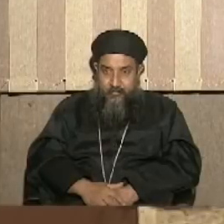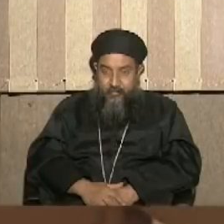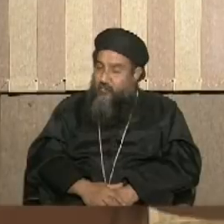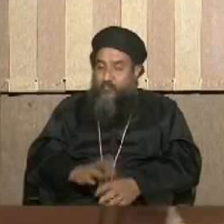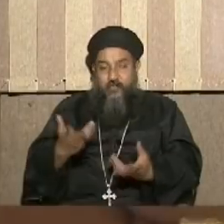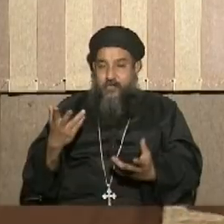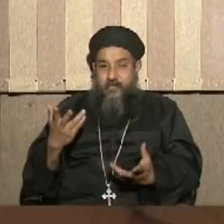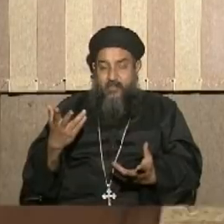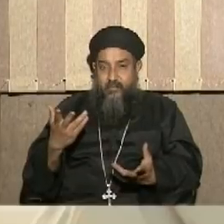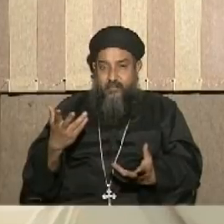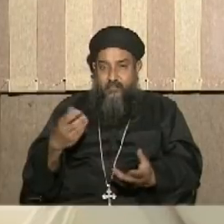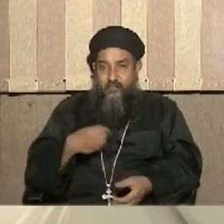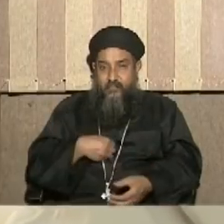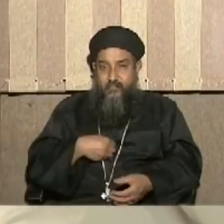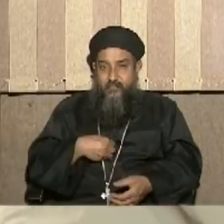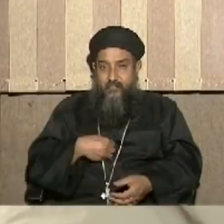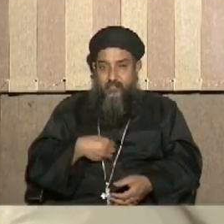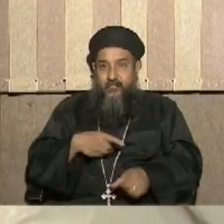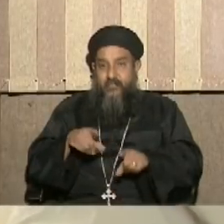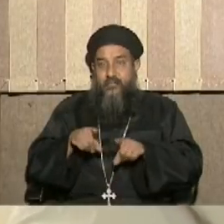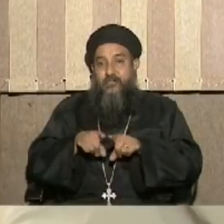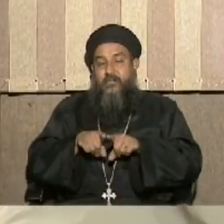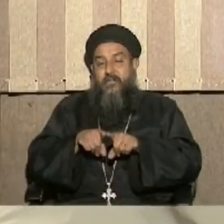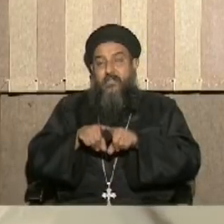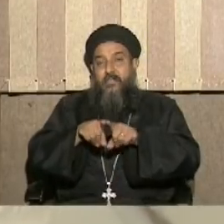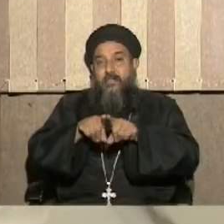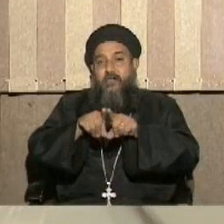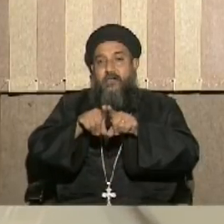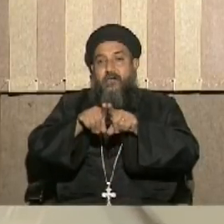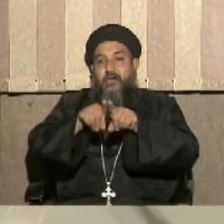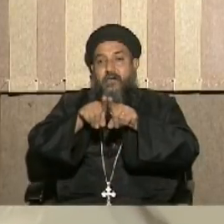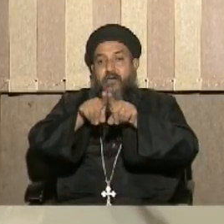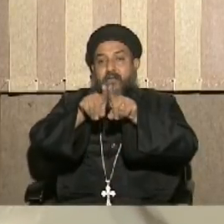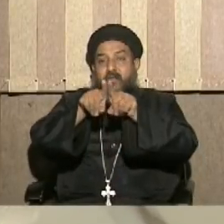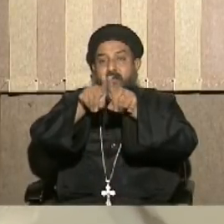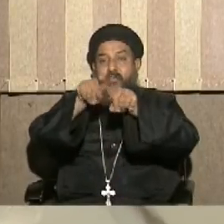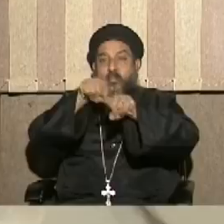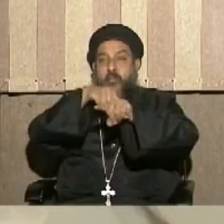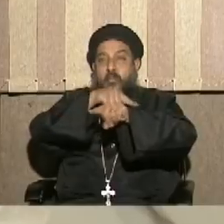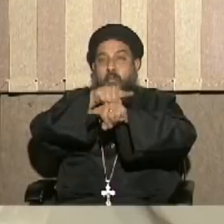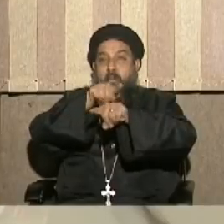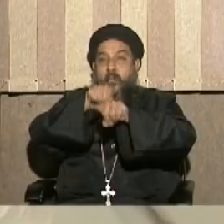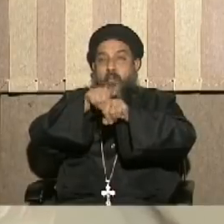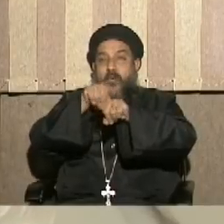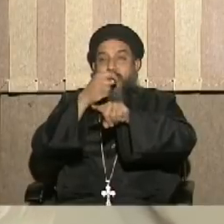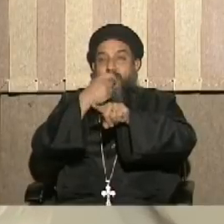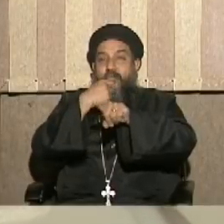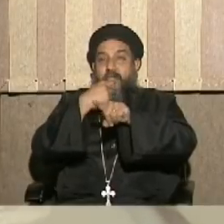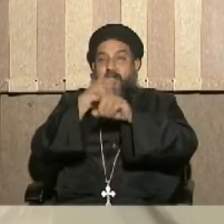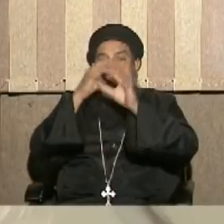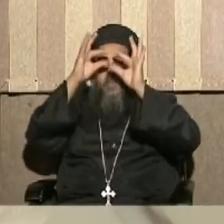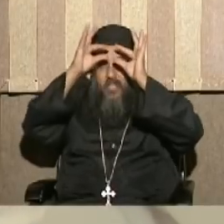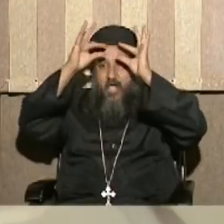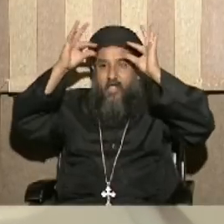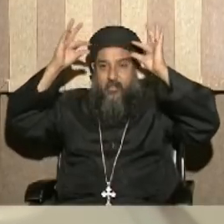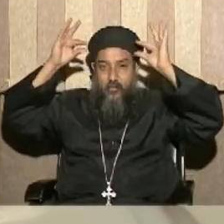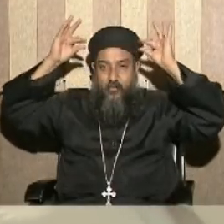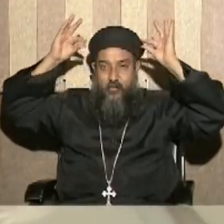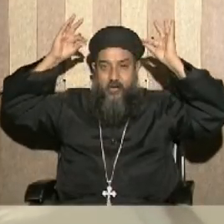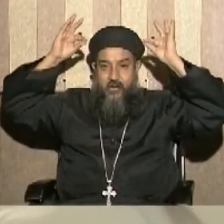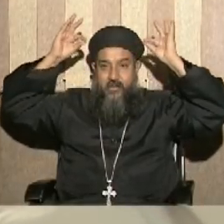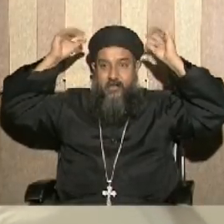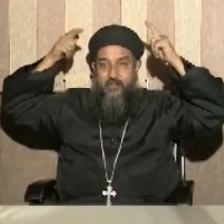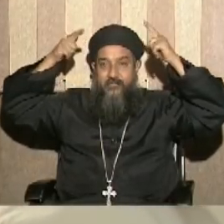الويل ليه؟ في ايه يا ابي؟ ماكسيموس ودوماديوس قدروا في وقت قليل انهم ياخدوا الاكليل، لكن